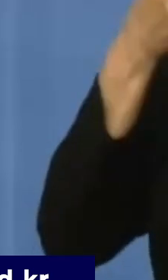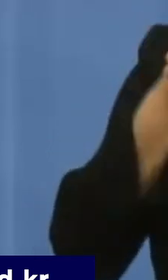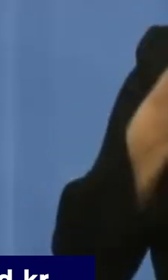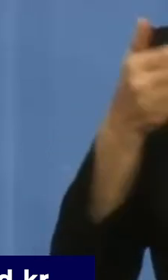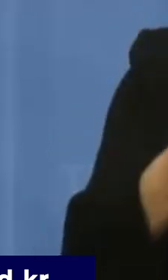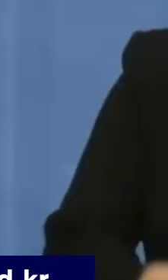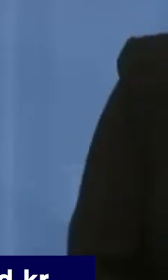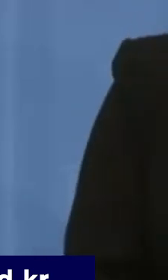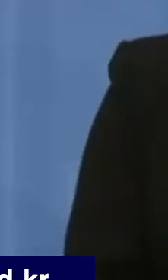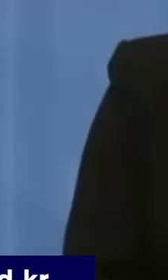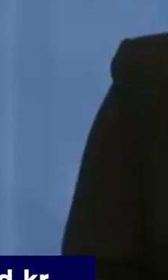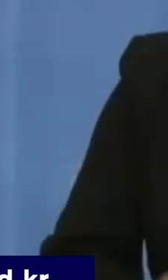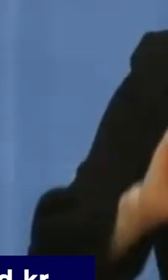정하였습니다.